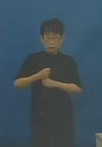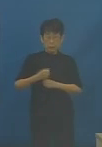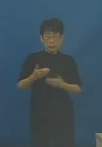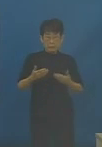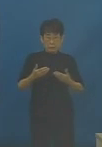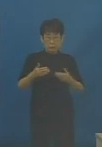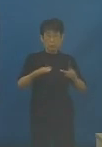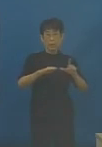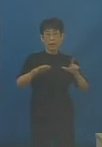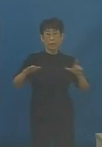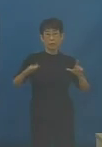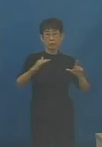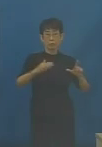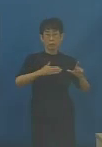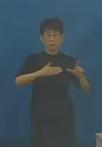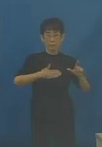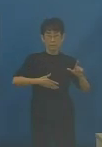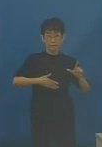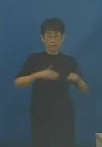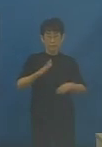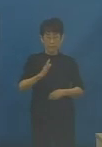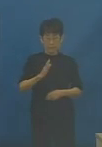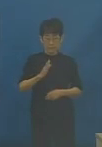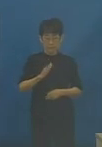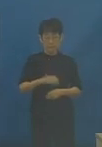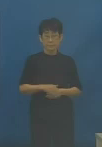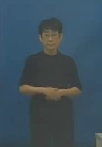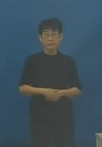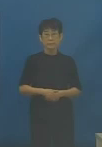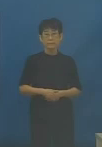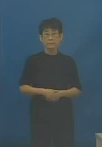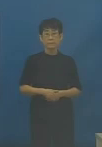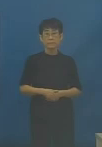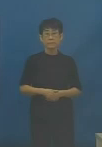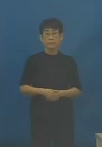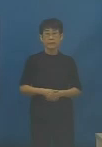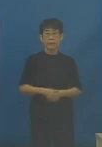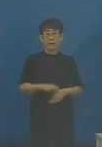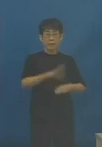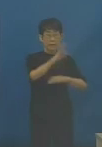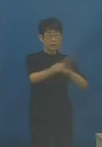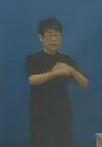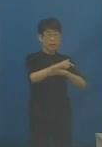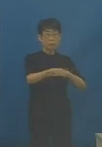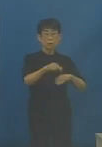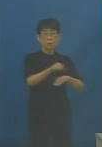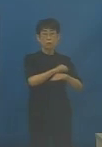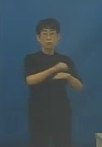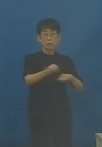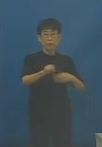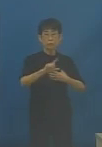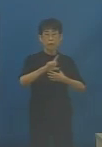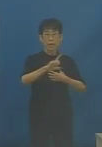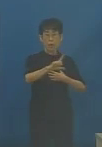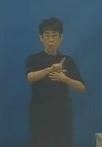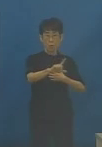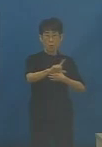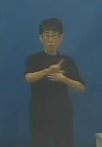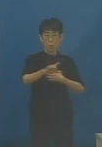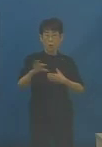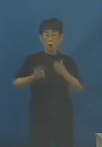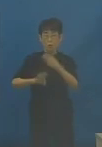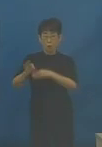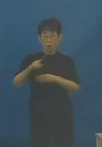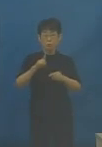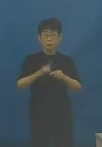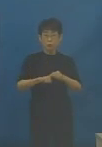ぜひ、ご承知をお聞きいただければと思います。そういう意味で西部の特別警報、東部中部の警報は、医